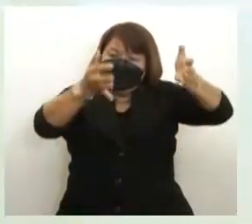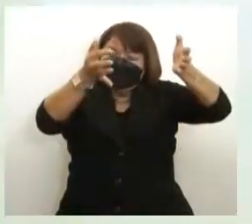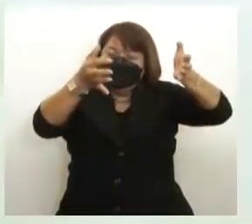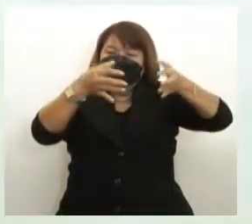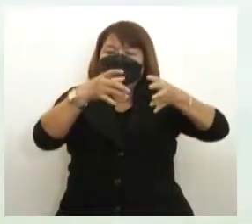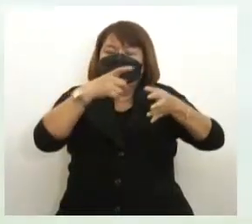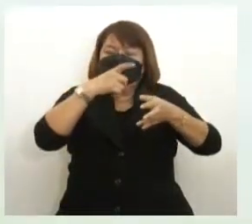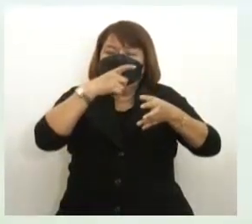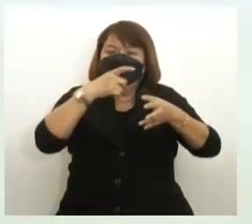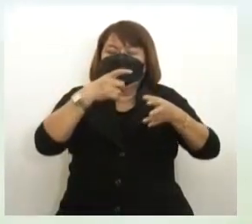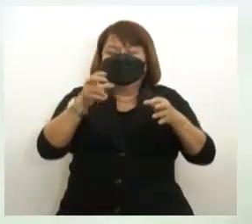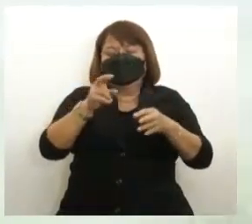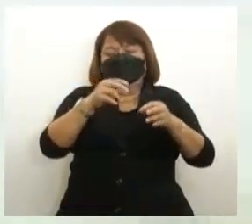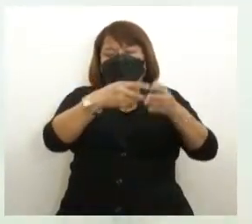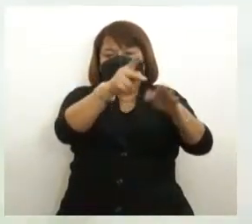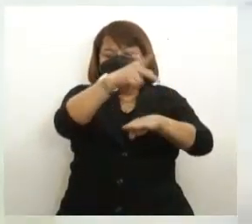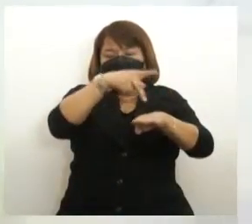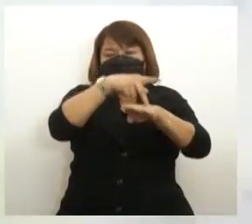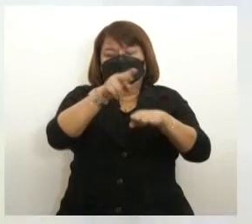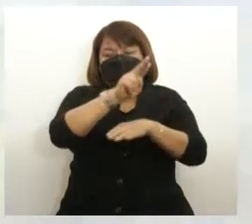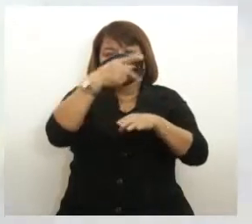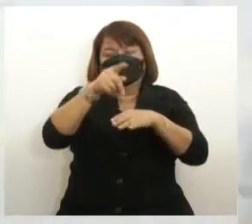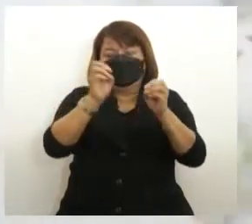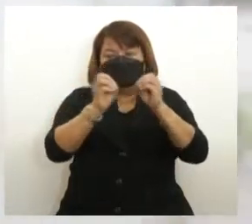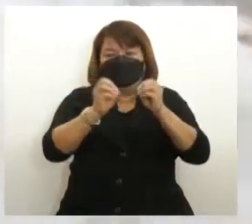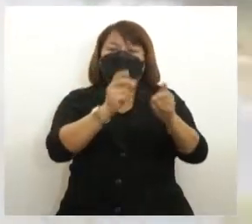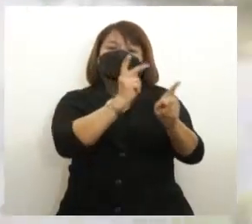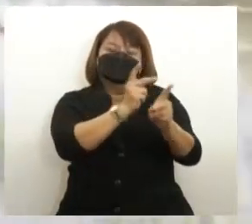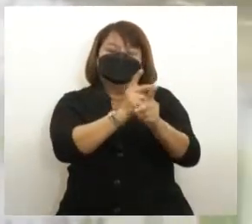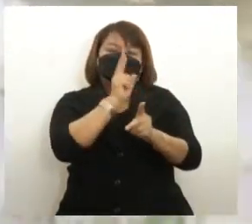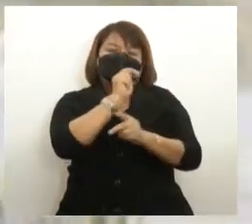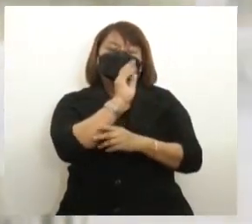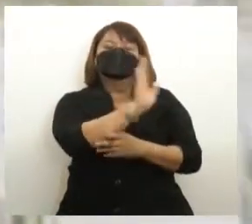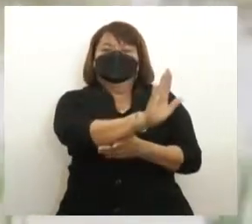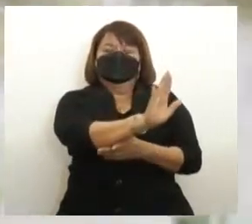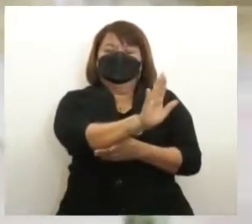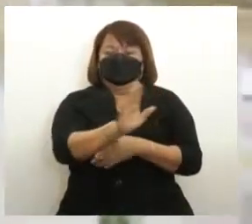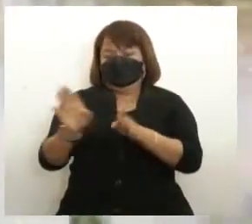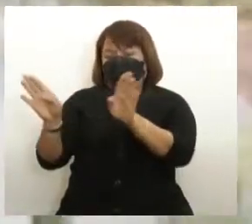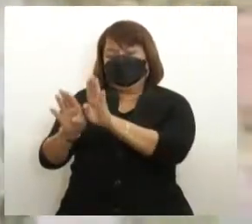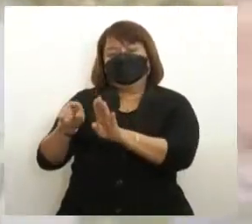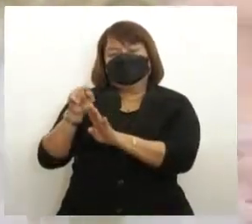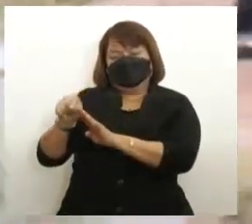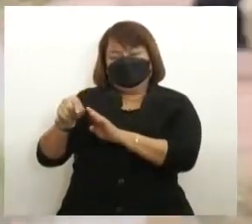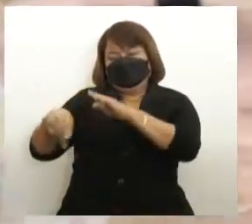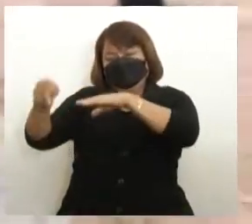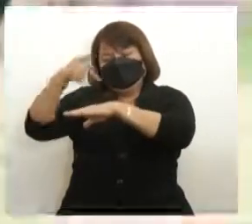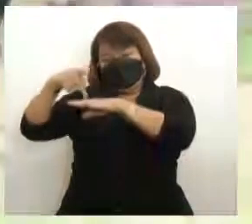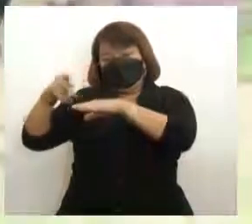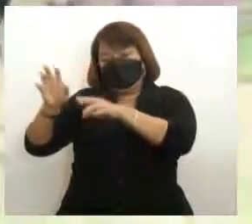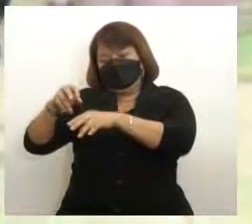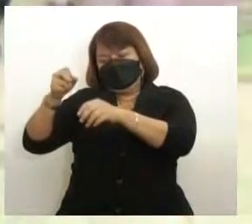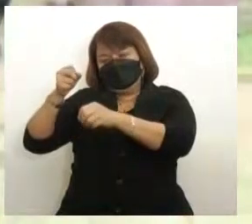ะครับให้เก็บน้ำไม่ให้มากที่สุดนะครับถ้าเป็นระบบปิดก็คือในพื้นที่ที่เราไม่สามารถที่จะขุดสระได้แล้วก็ทำเป็นระบ